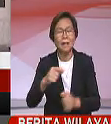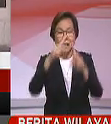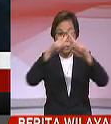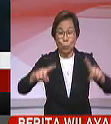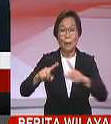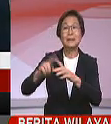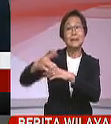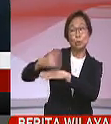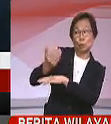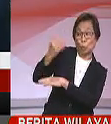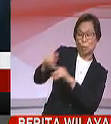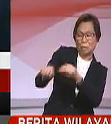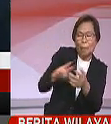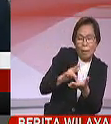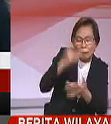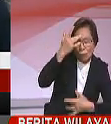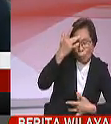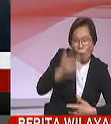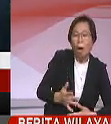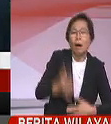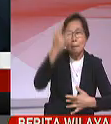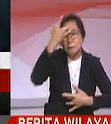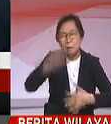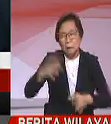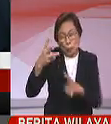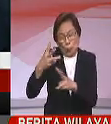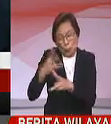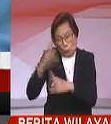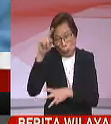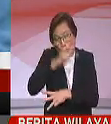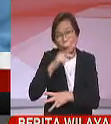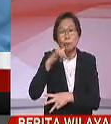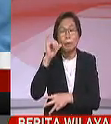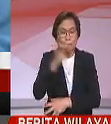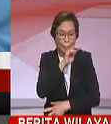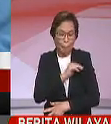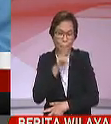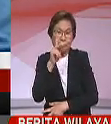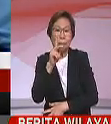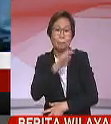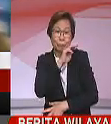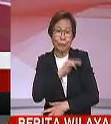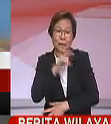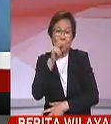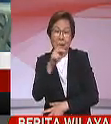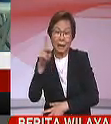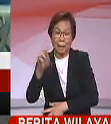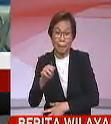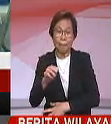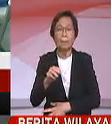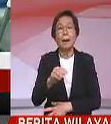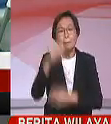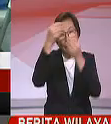dijadikan tempat rawatan buat pesakit lebih critical kemarin Menteri Kesehatan Datuk Sri dokter ada hamba B